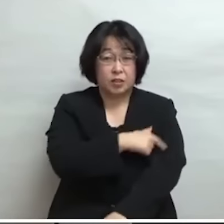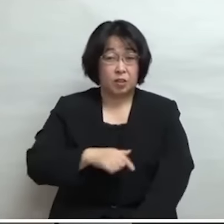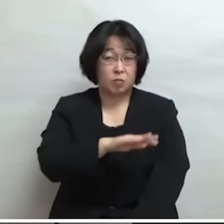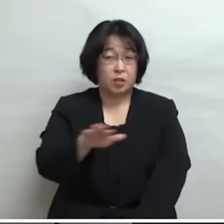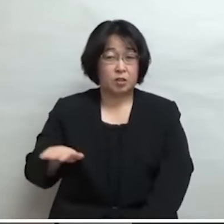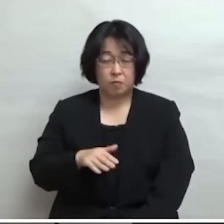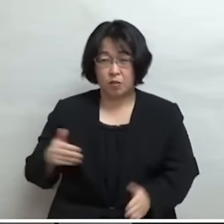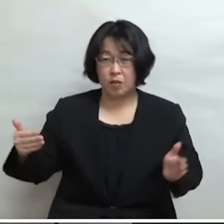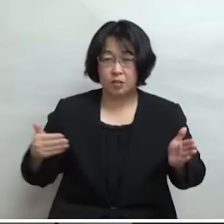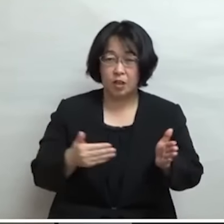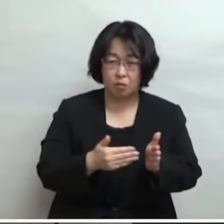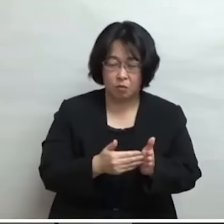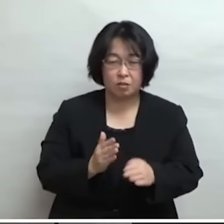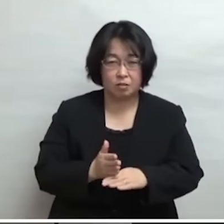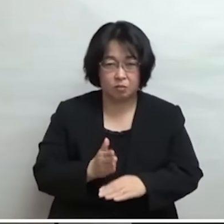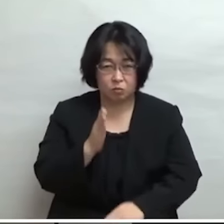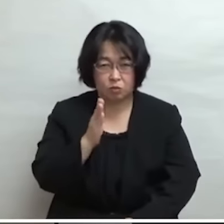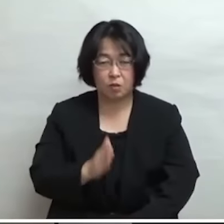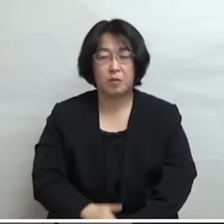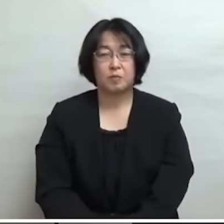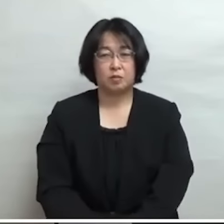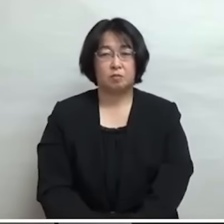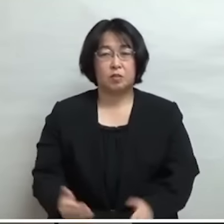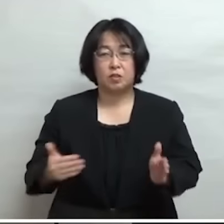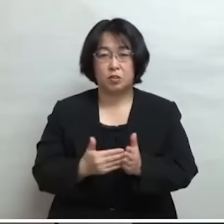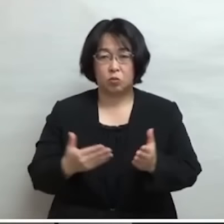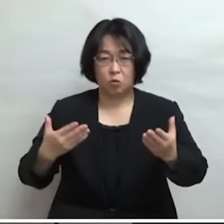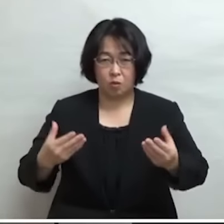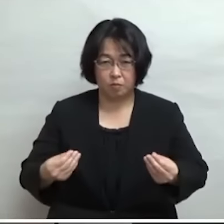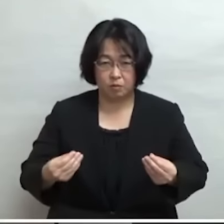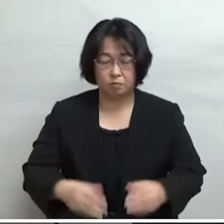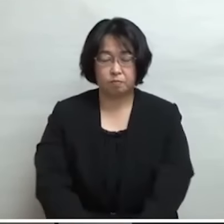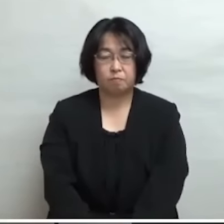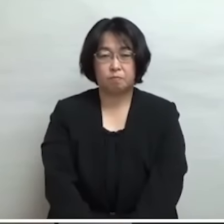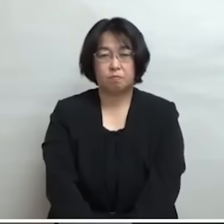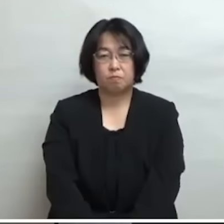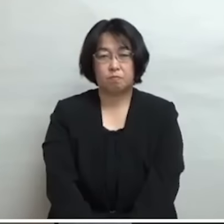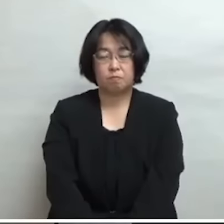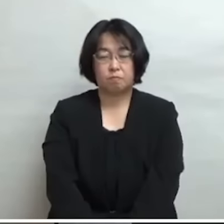も最後までお付き合いいただきまして、ありがとうございました。これにて今日の会見を終わらせていただきます。